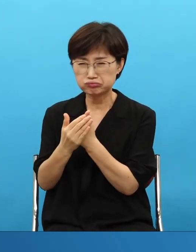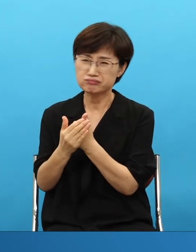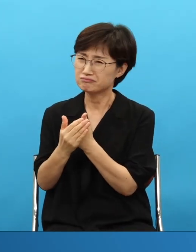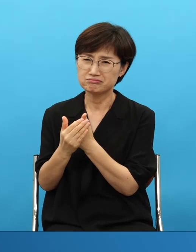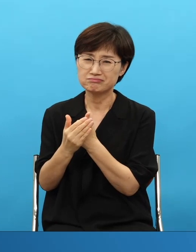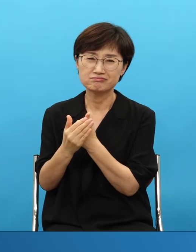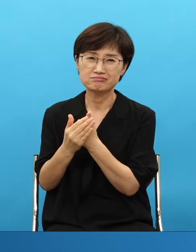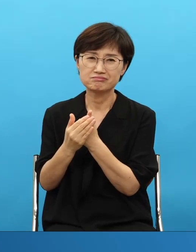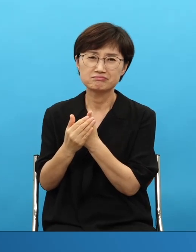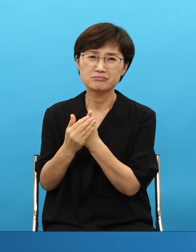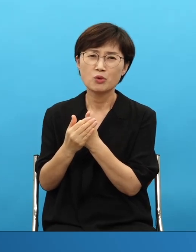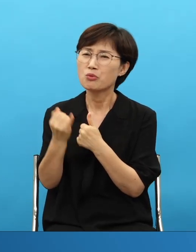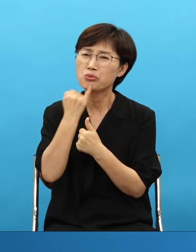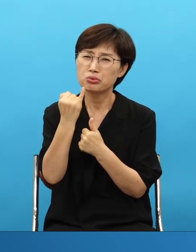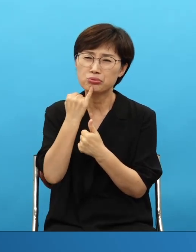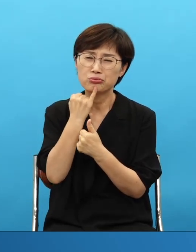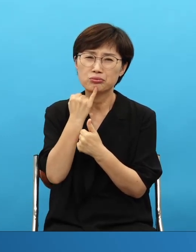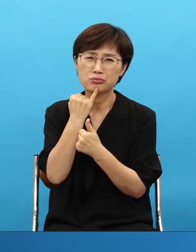시공간을 초월하는 능력이에요.